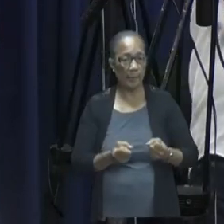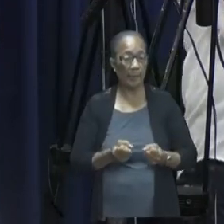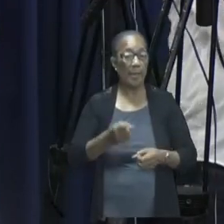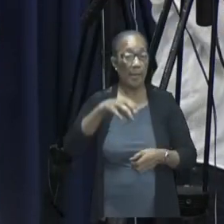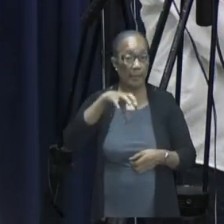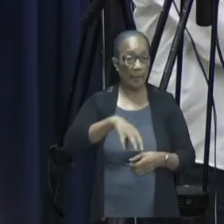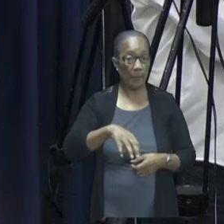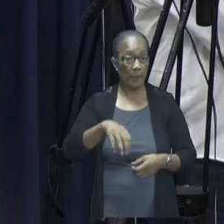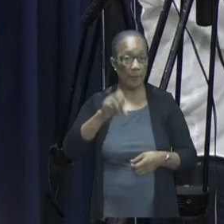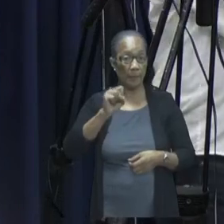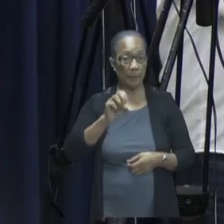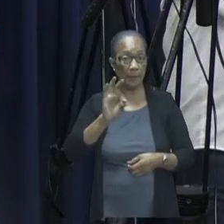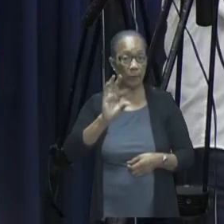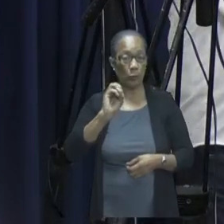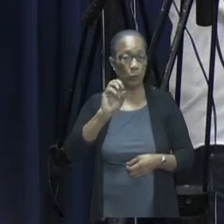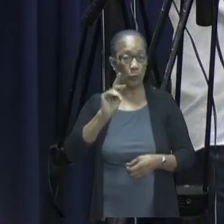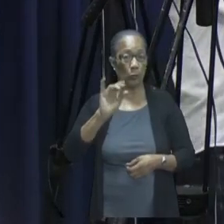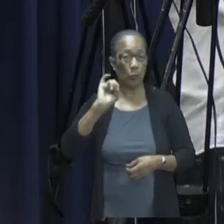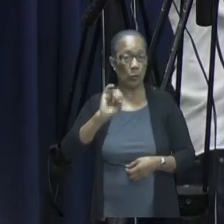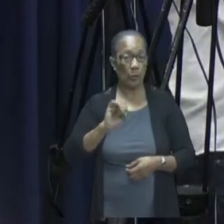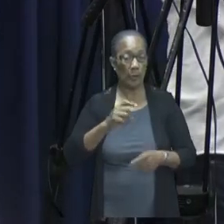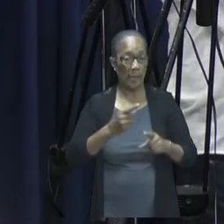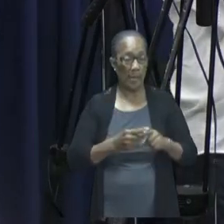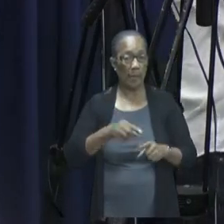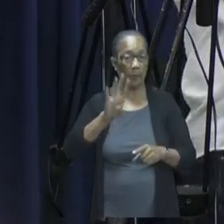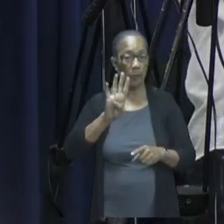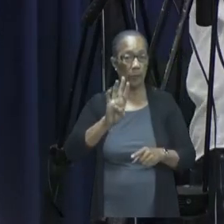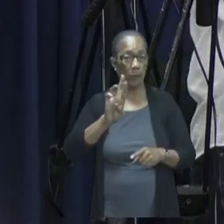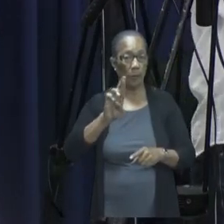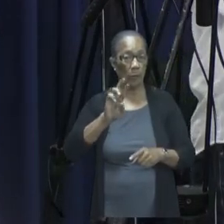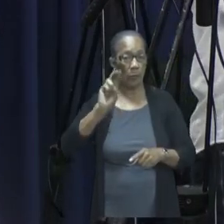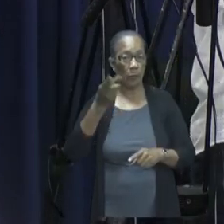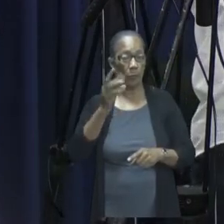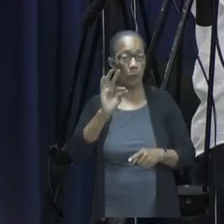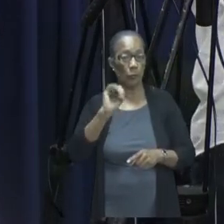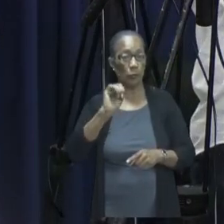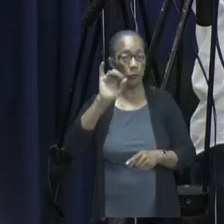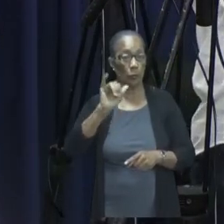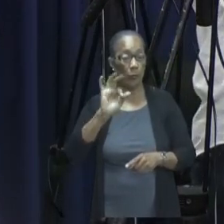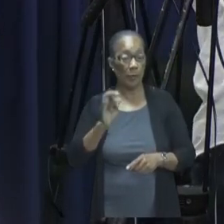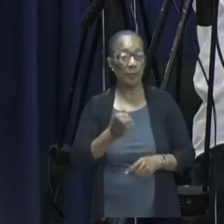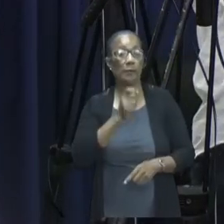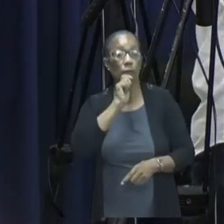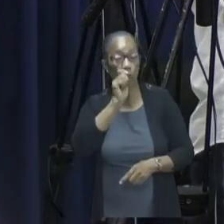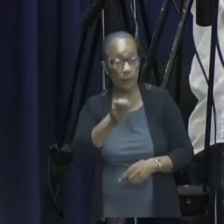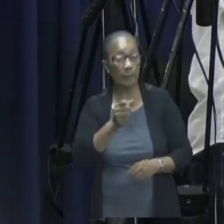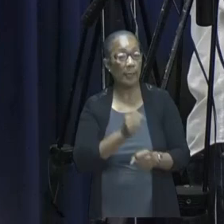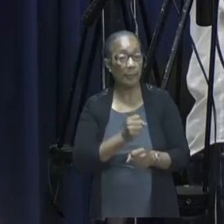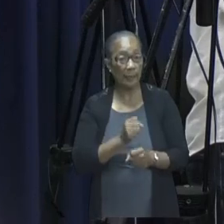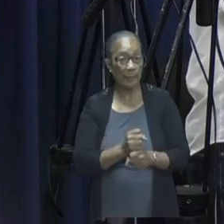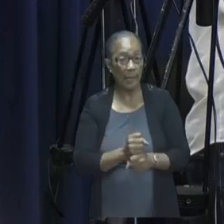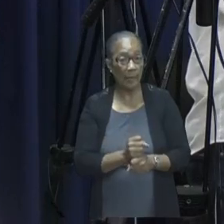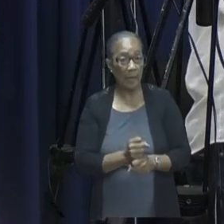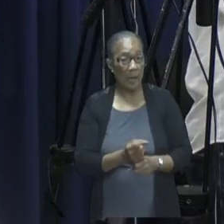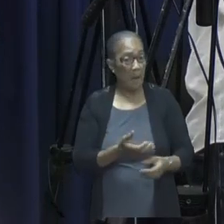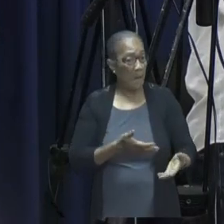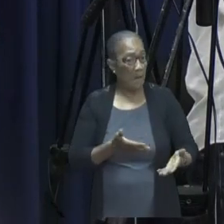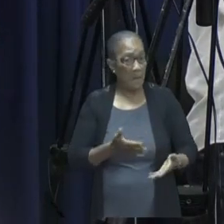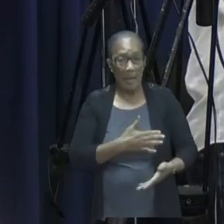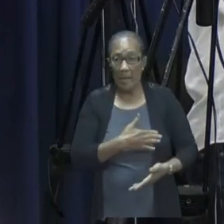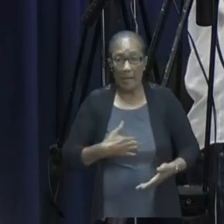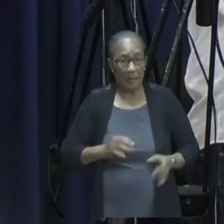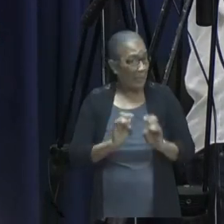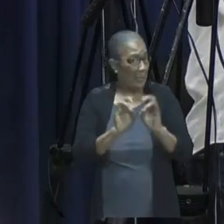santokhi breuse week zijn er voorstellen gedaan aan de kwaliteit op maar na dit naar boven niets meer gehoord wanneer kunnen we hier over